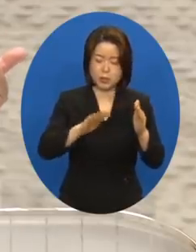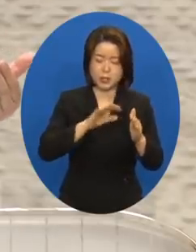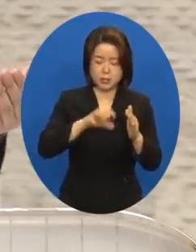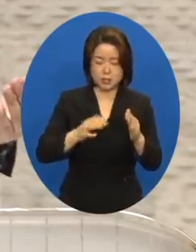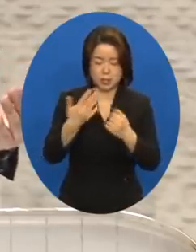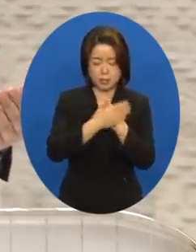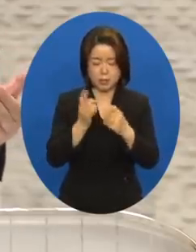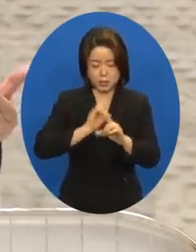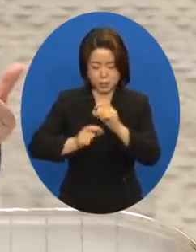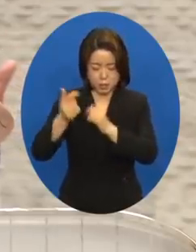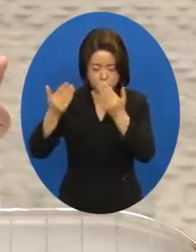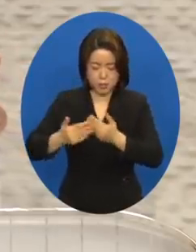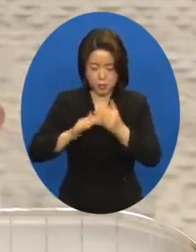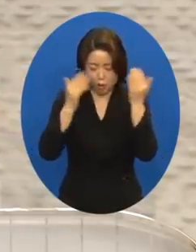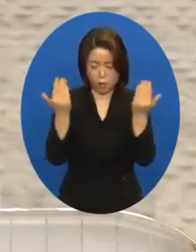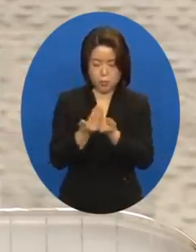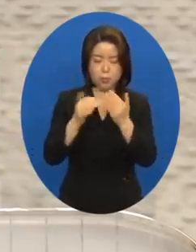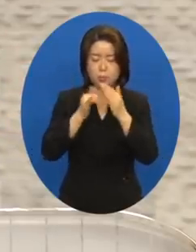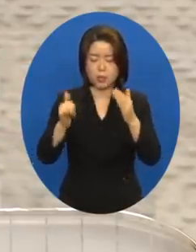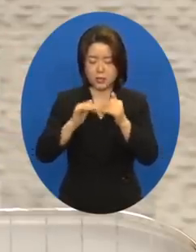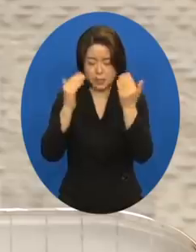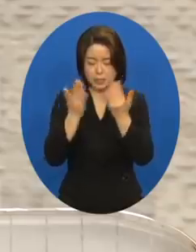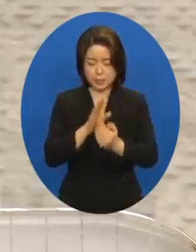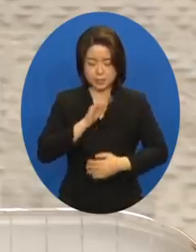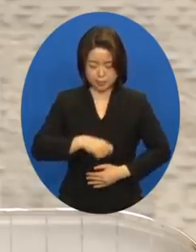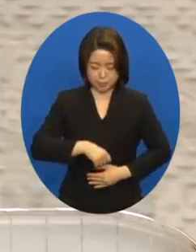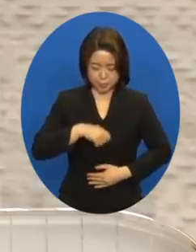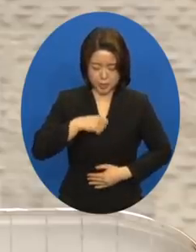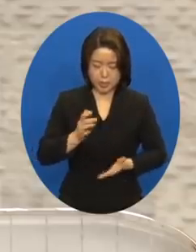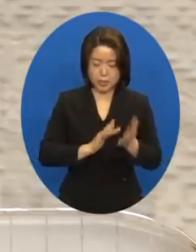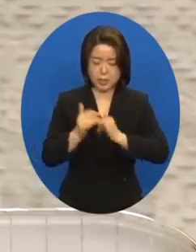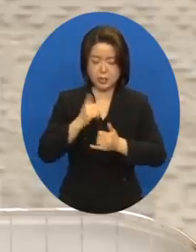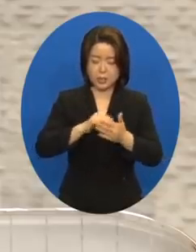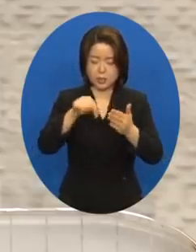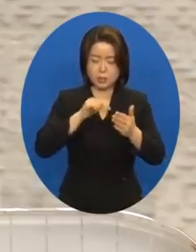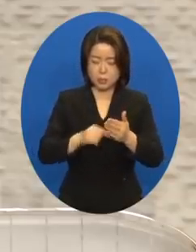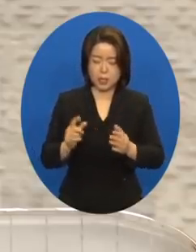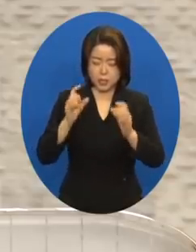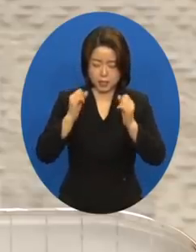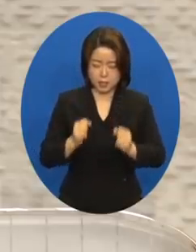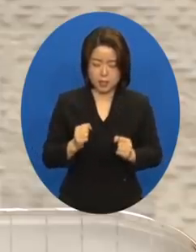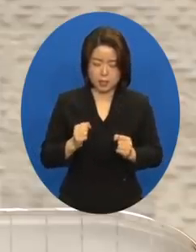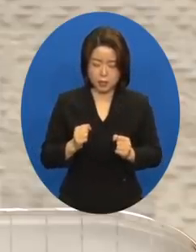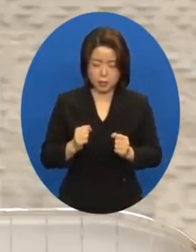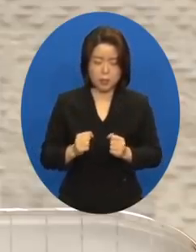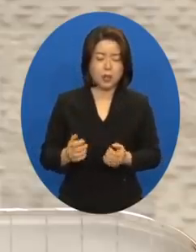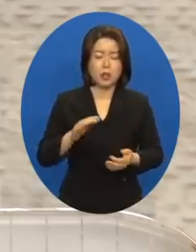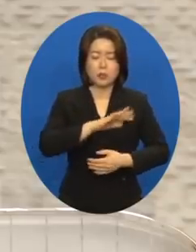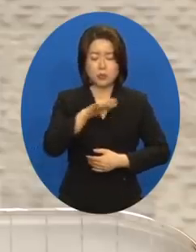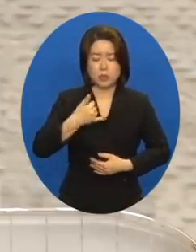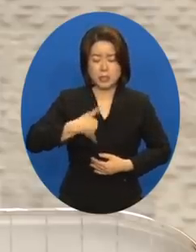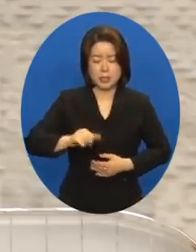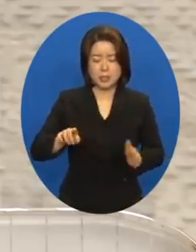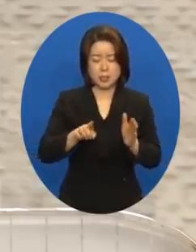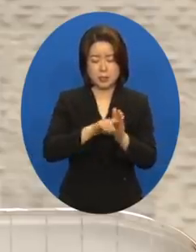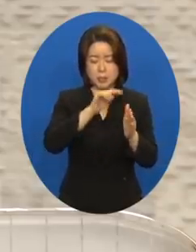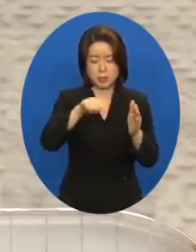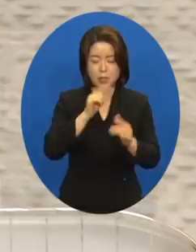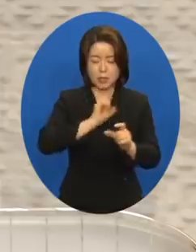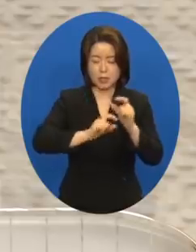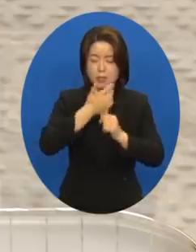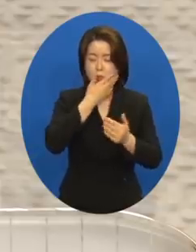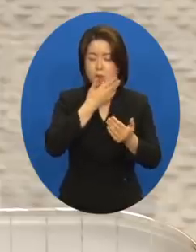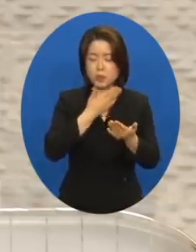온 가족들이 다 신실하게 예수님 안에 거하며 우리의 자녀들이 믿음 안에 귀하게